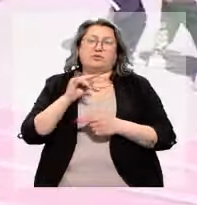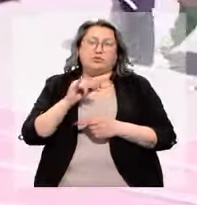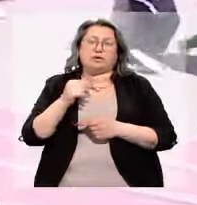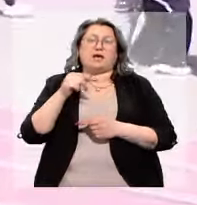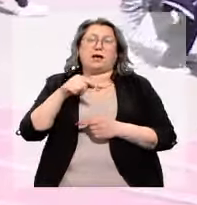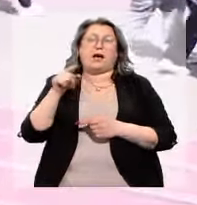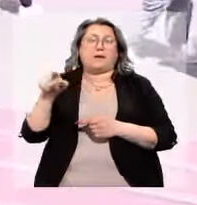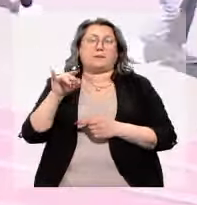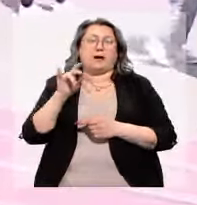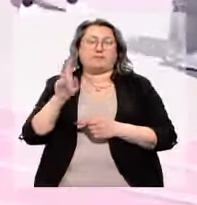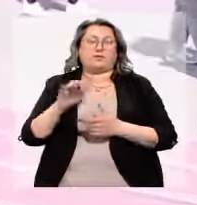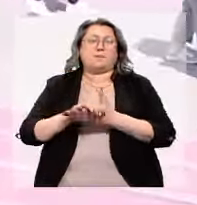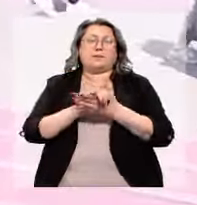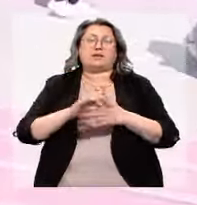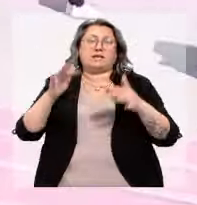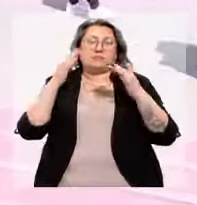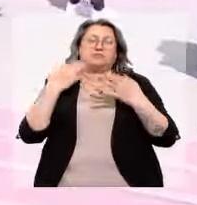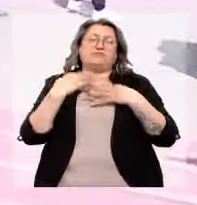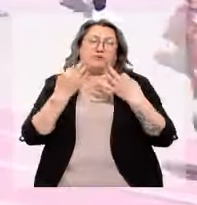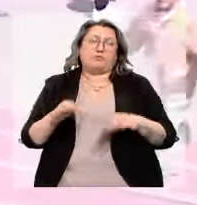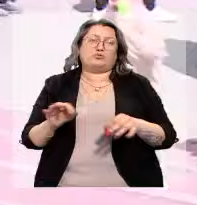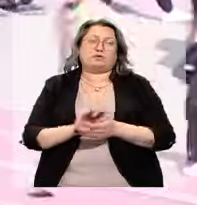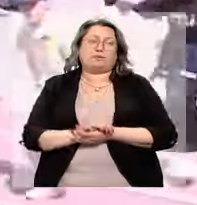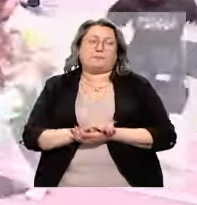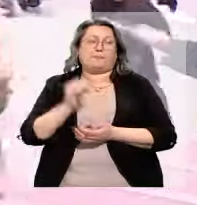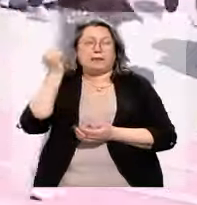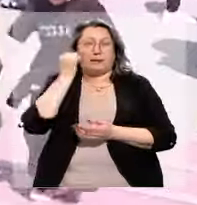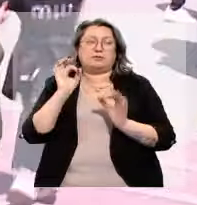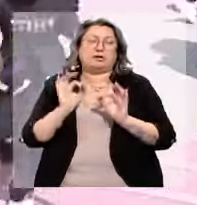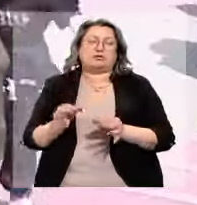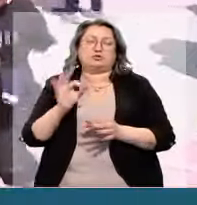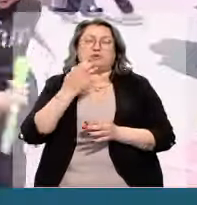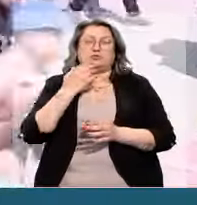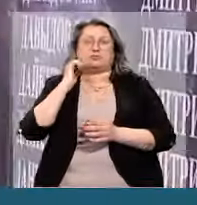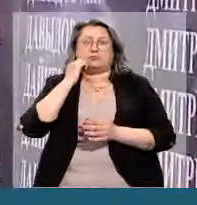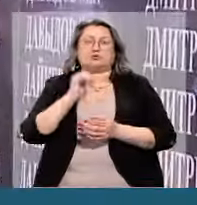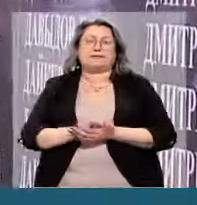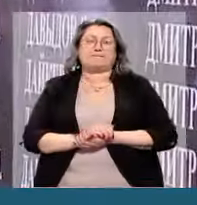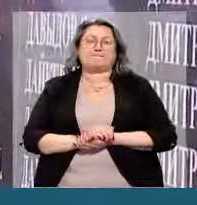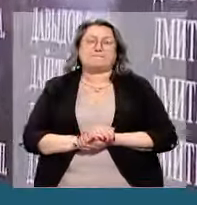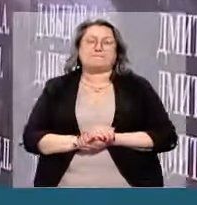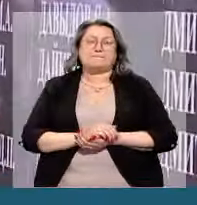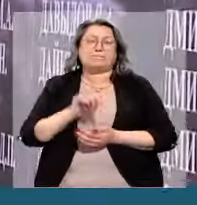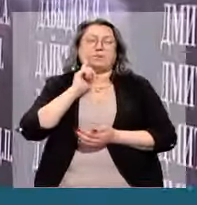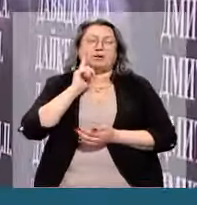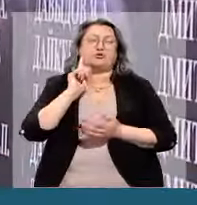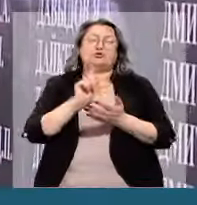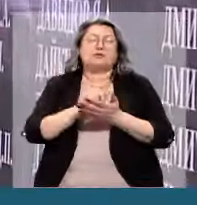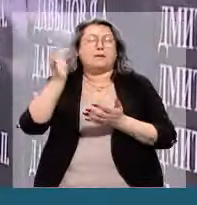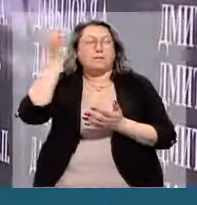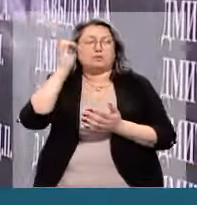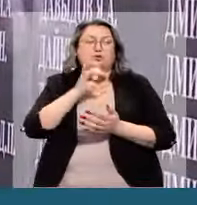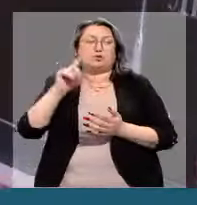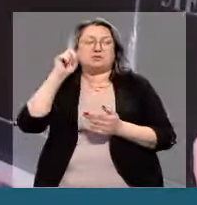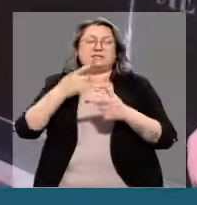правнуки. Мирное небо над нашей головой, свобода. И память, конечно, о дедушках, бабушках. Молодежь должна помнить историю и